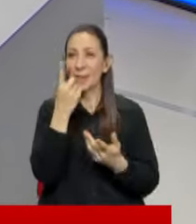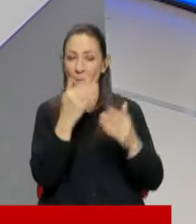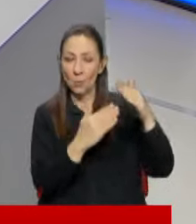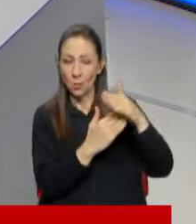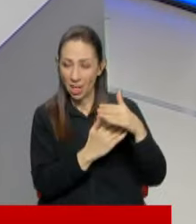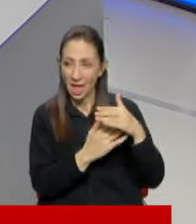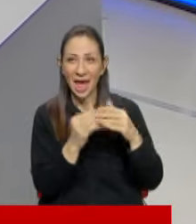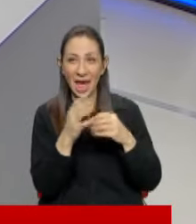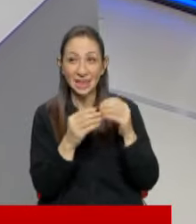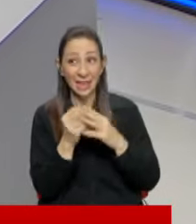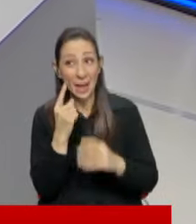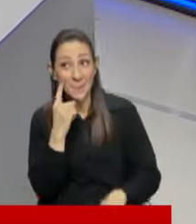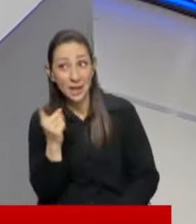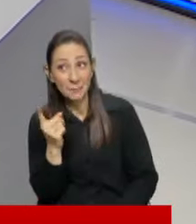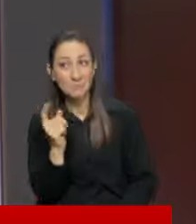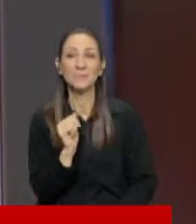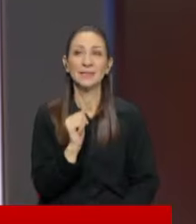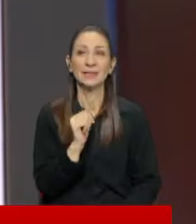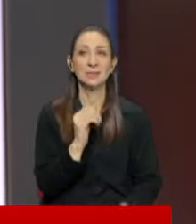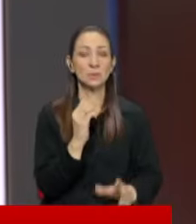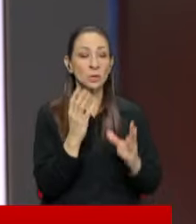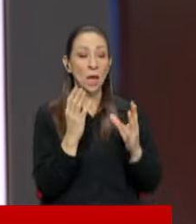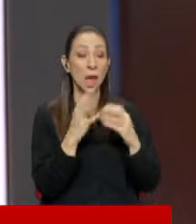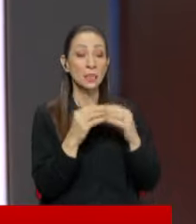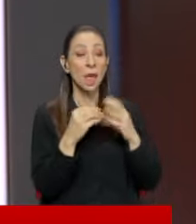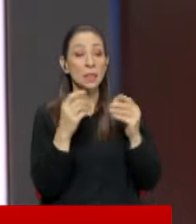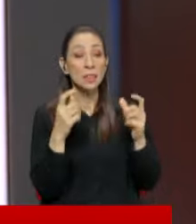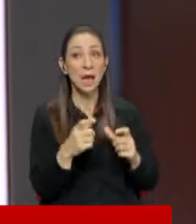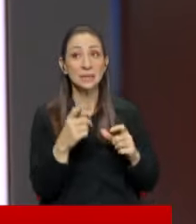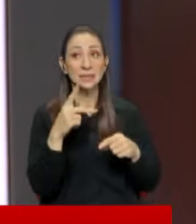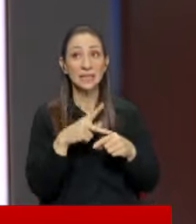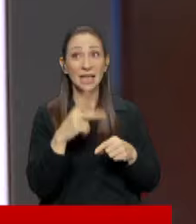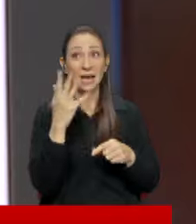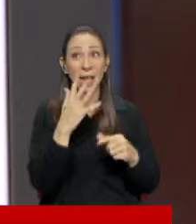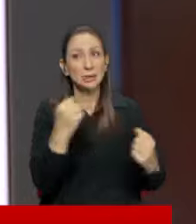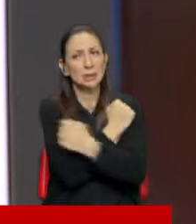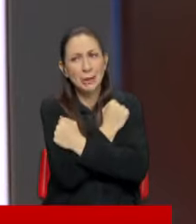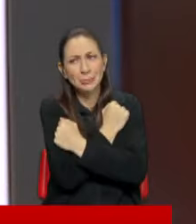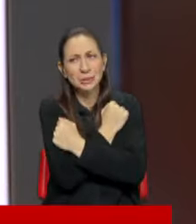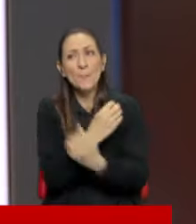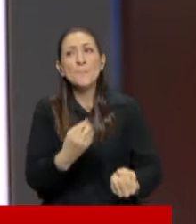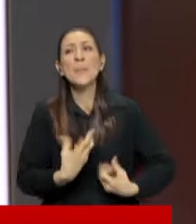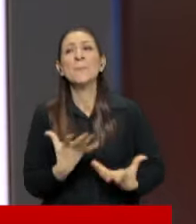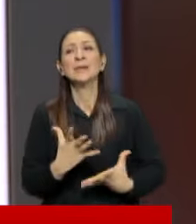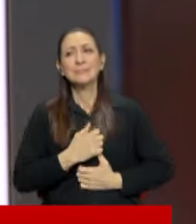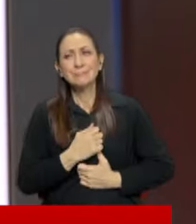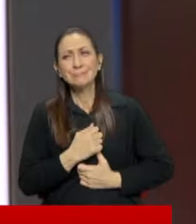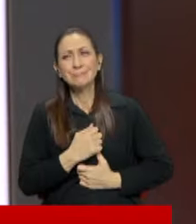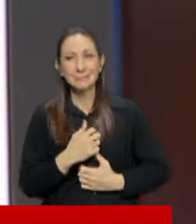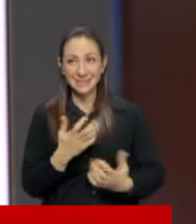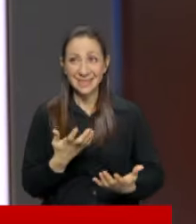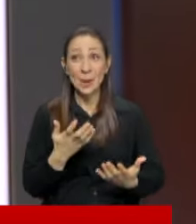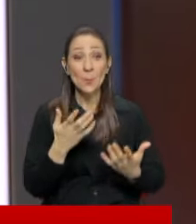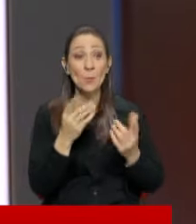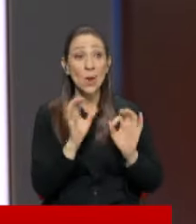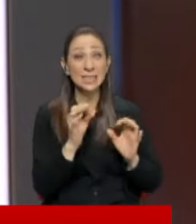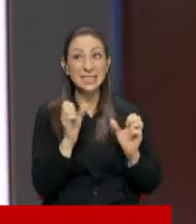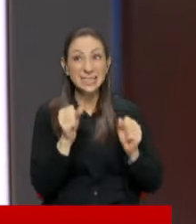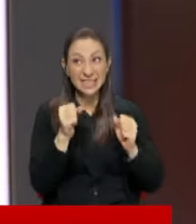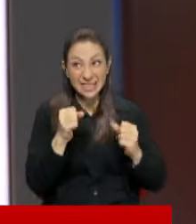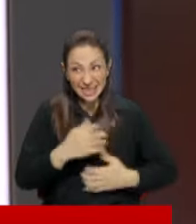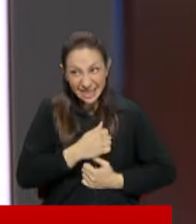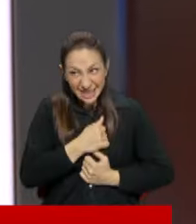vereyim, Adana'ya evet. Dönelim. Vallahi çok yani Adana Zeydan Karalar'a sarılmış yani, bırakmaz. Peki. Böyle sıkı